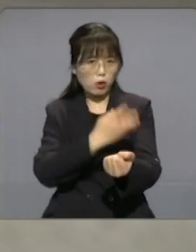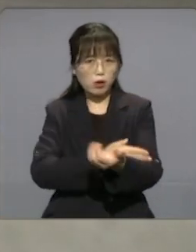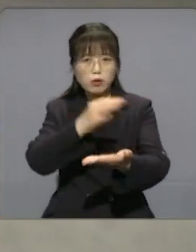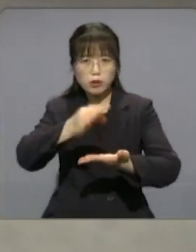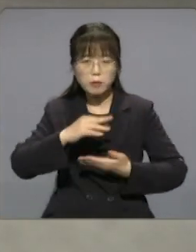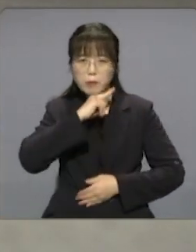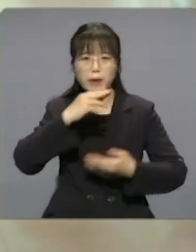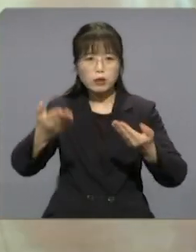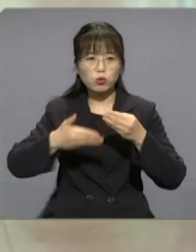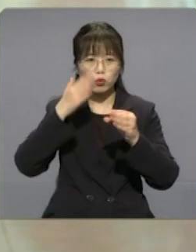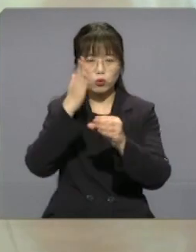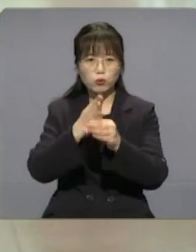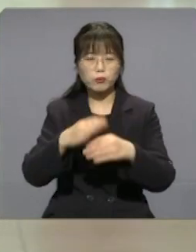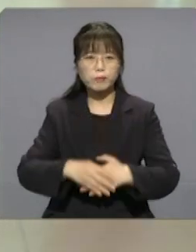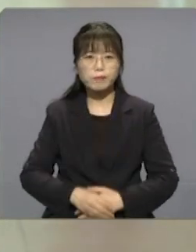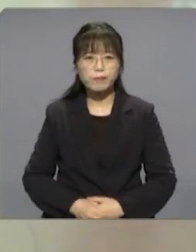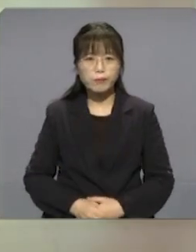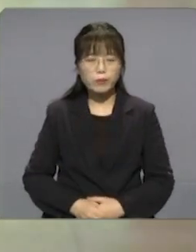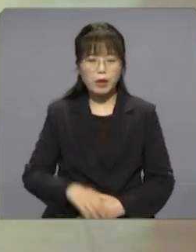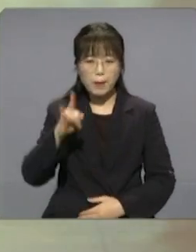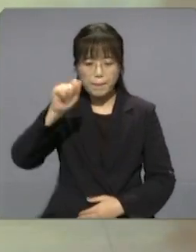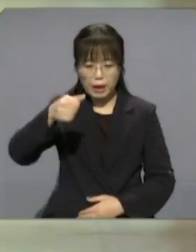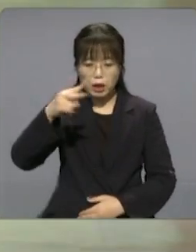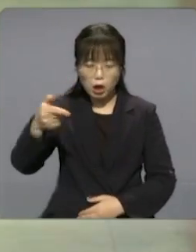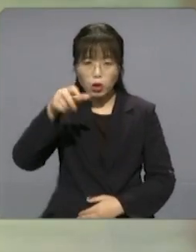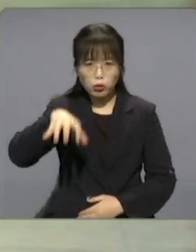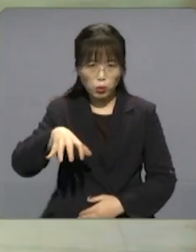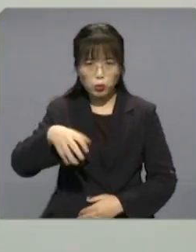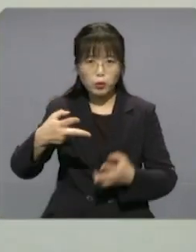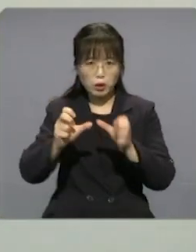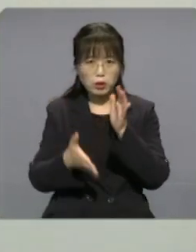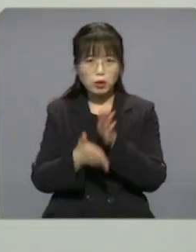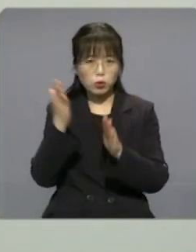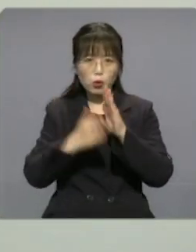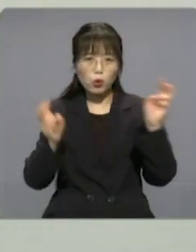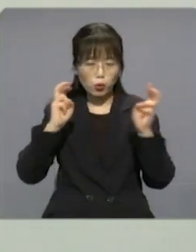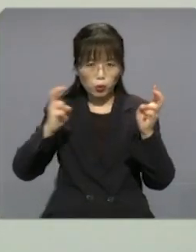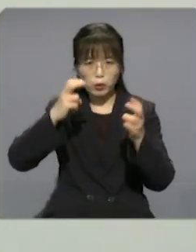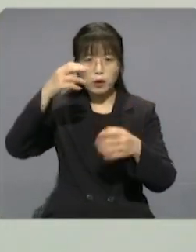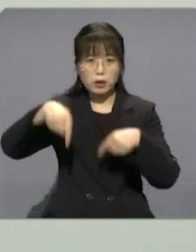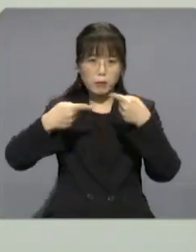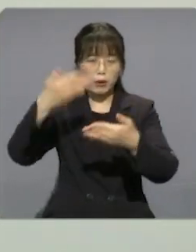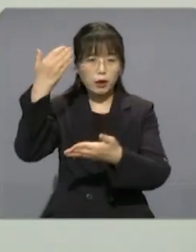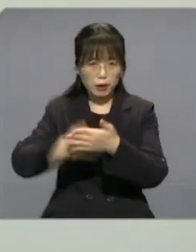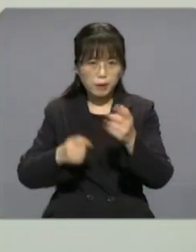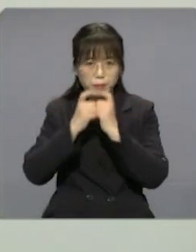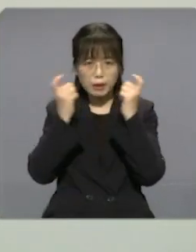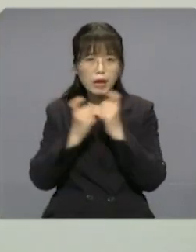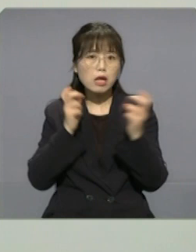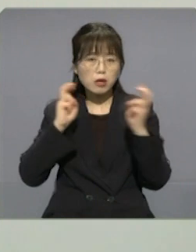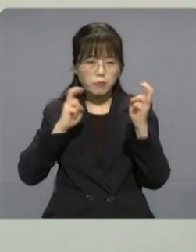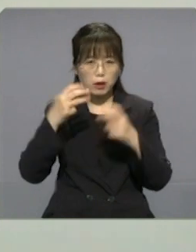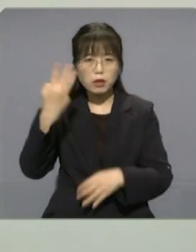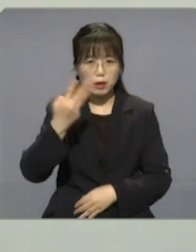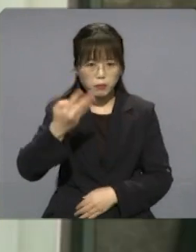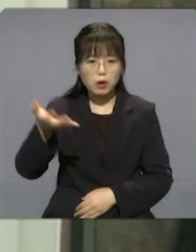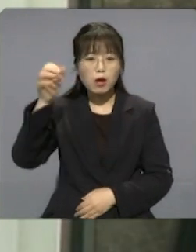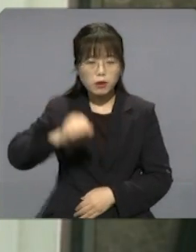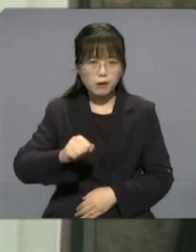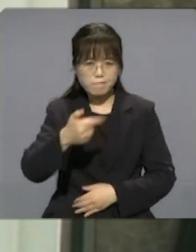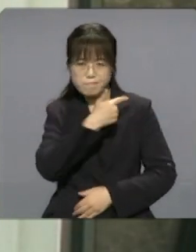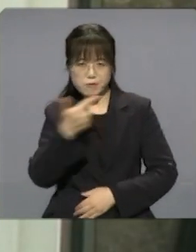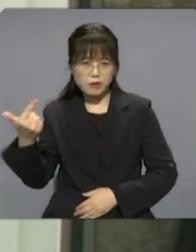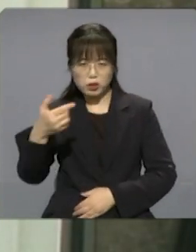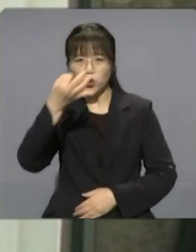수수한 혐의를 받습니다. 백현동 개발은 선남도군 참여가 배제되고 민간업체 3천원가량의